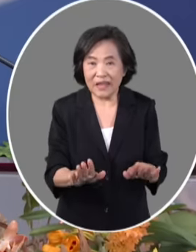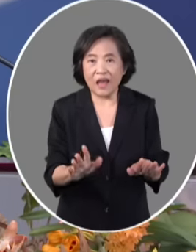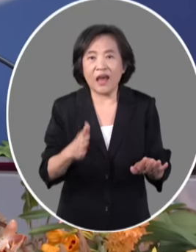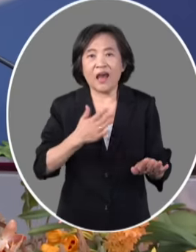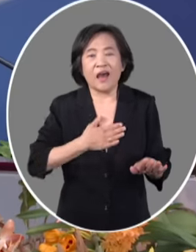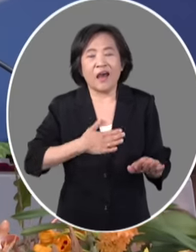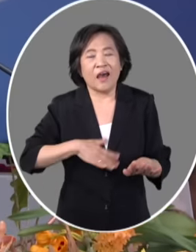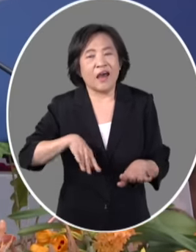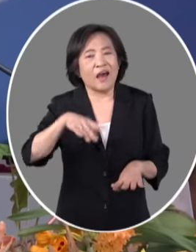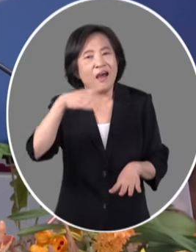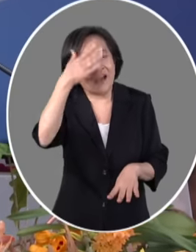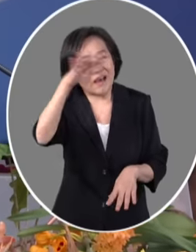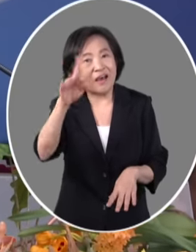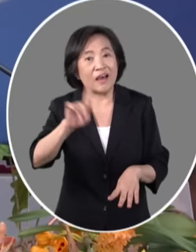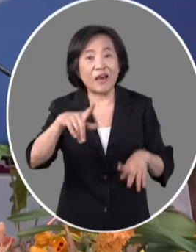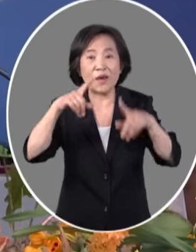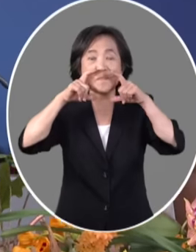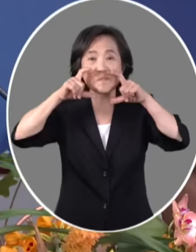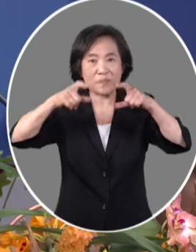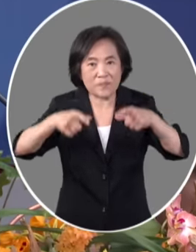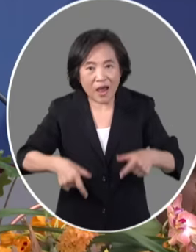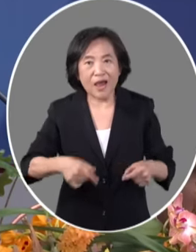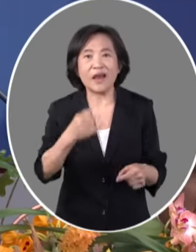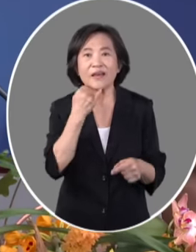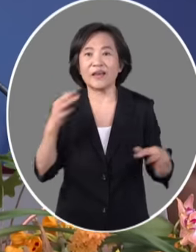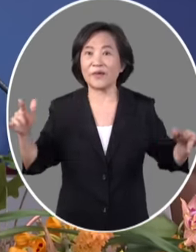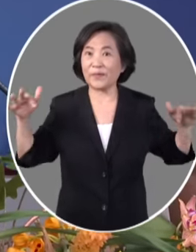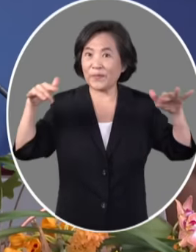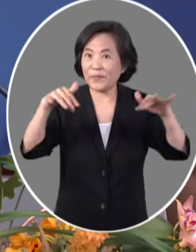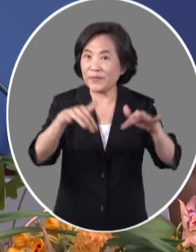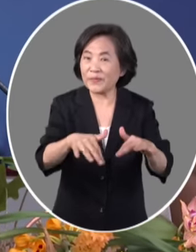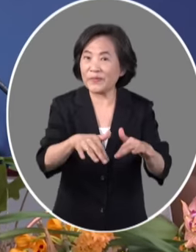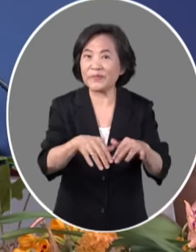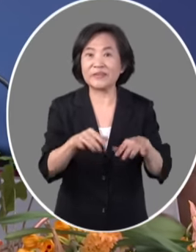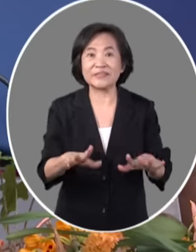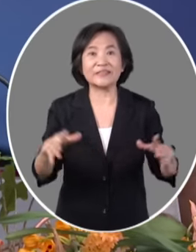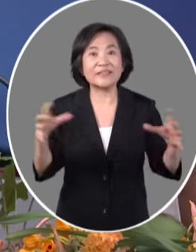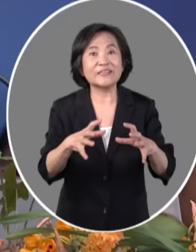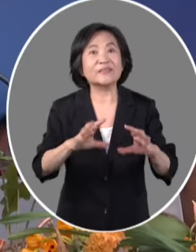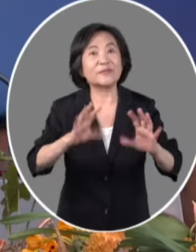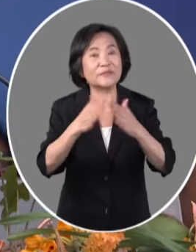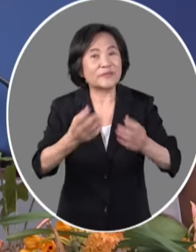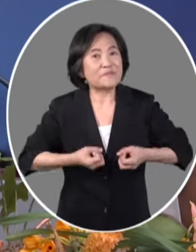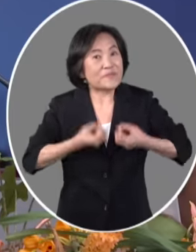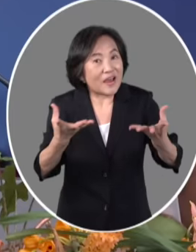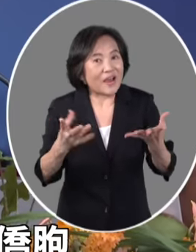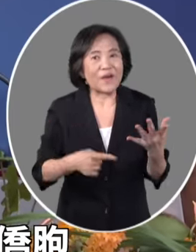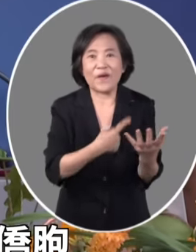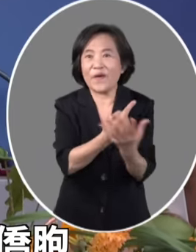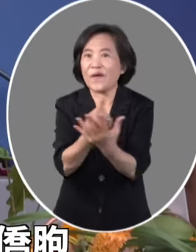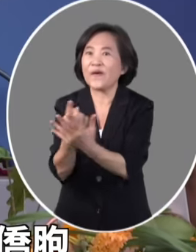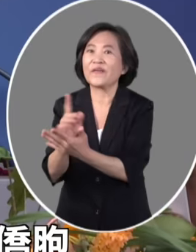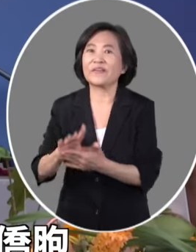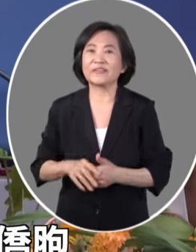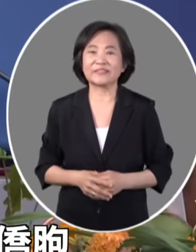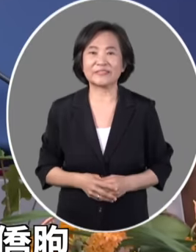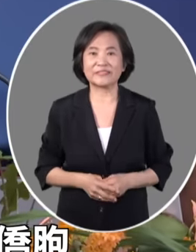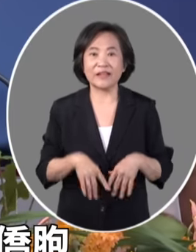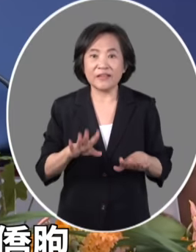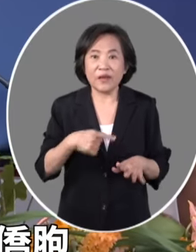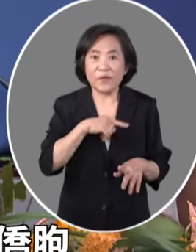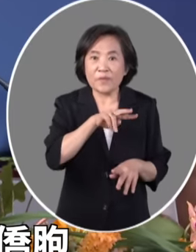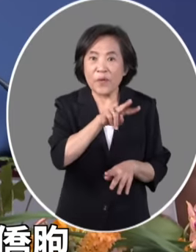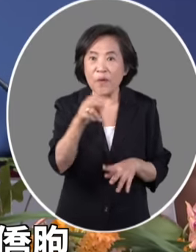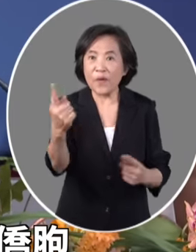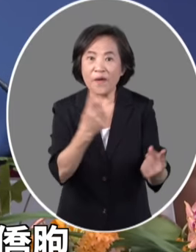脱下口罩，齐聚在此，共度我们国家的庆典。现场有许多来